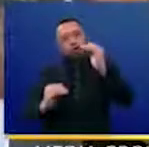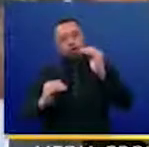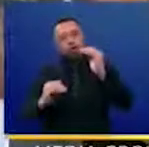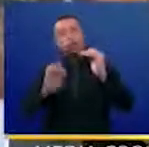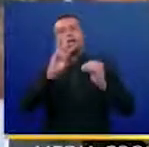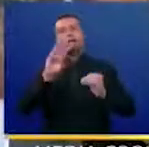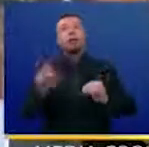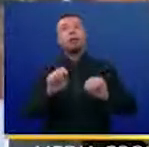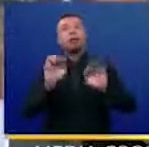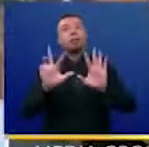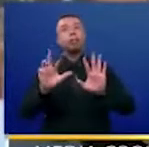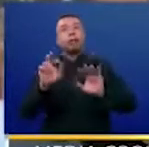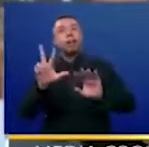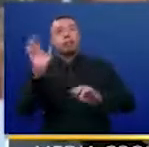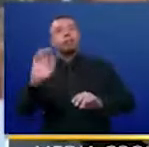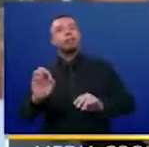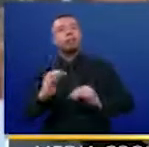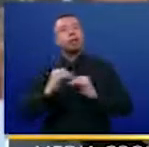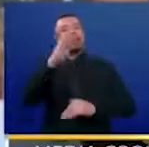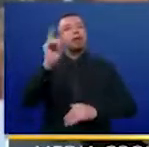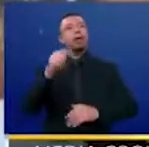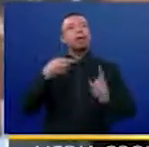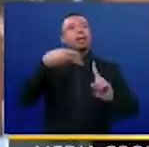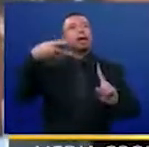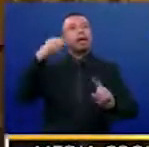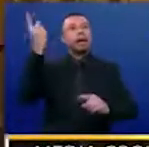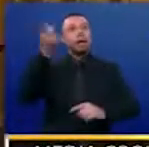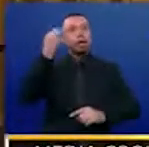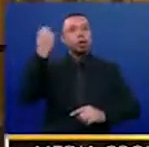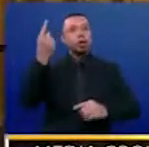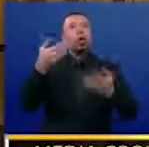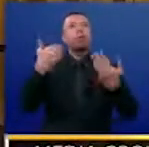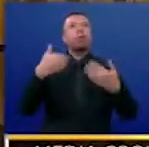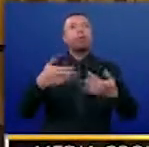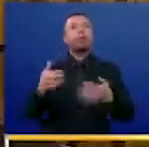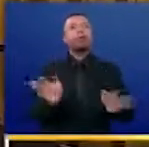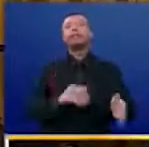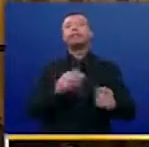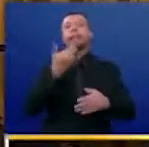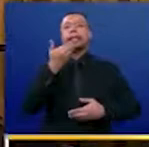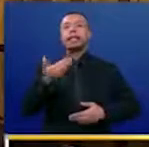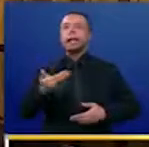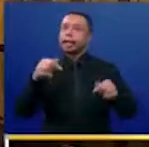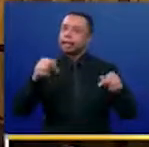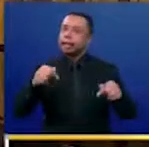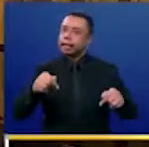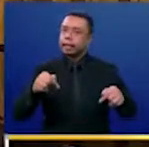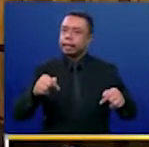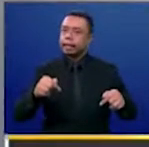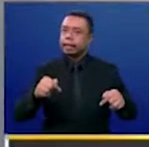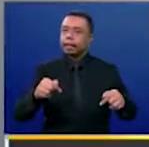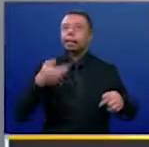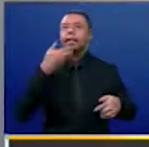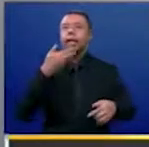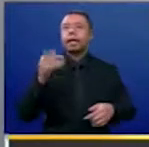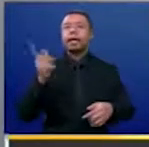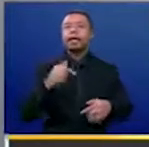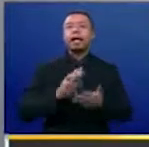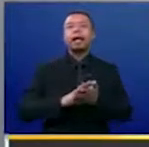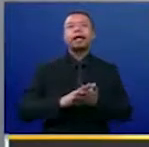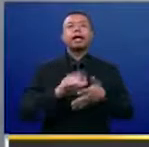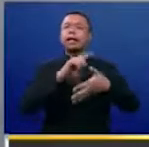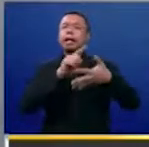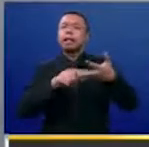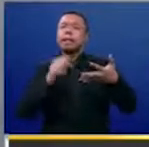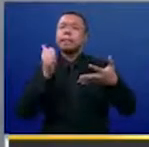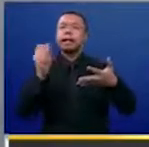penurunan ini melampaui target nasional pertanyaannya Ini Last online dari kota Semarang hal-hal yang